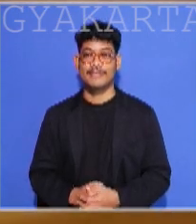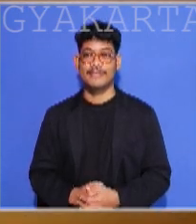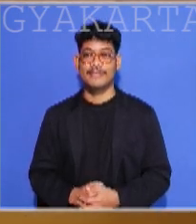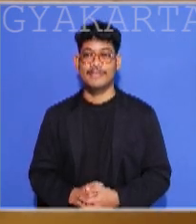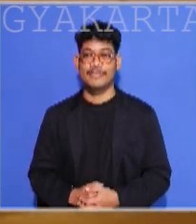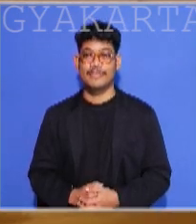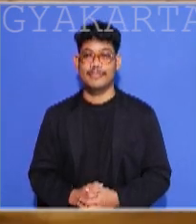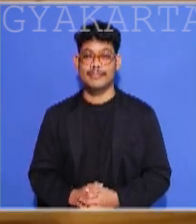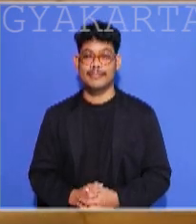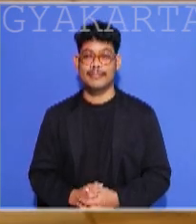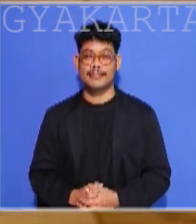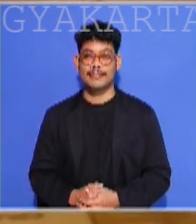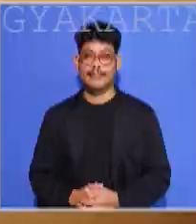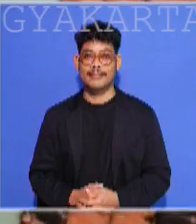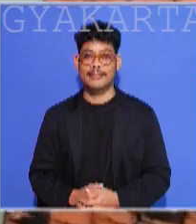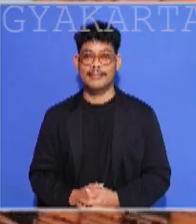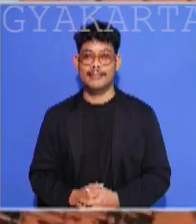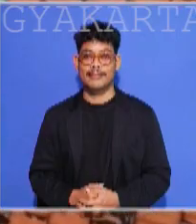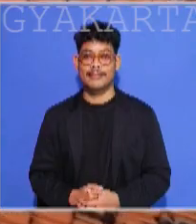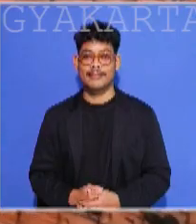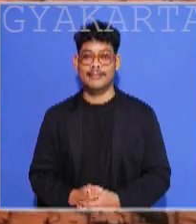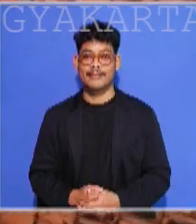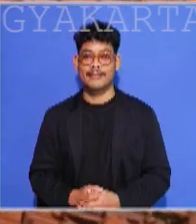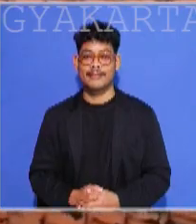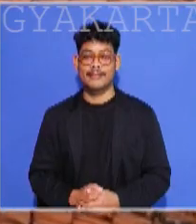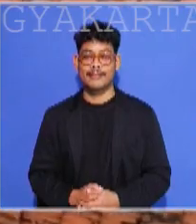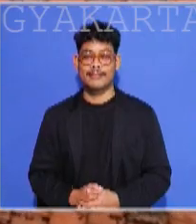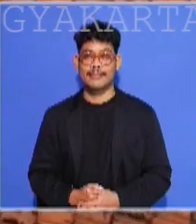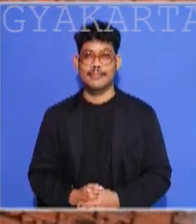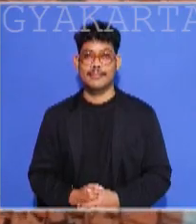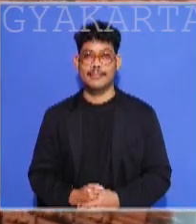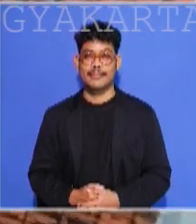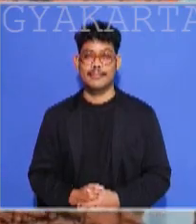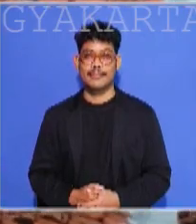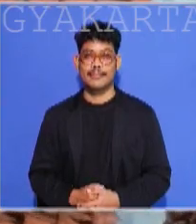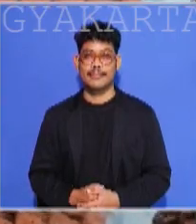herdiangiri dan Akung Hanggara TV Yogyakarta melaporkan